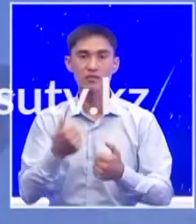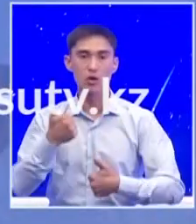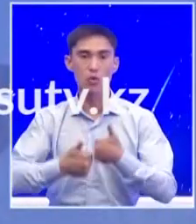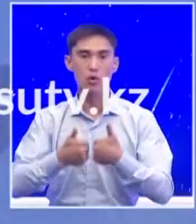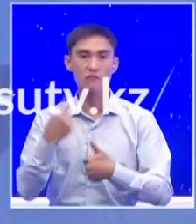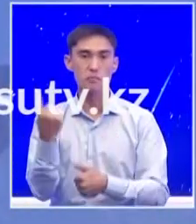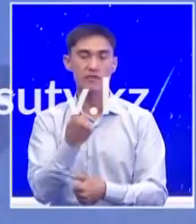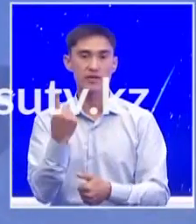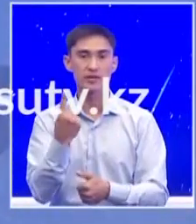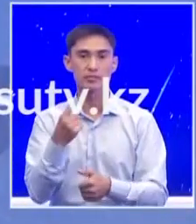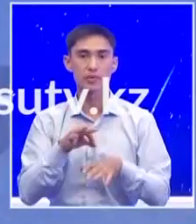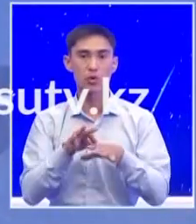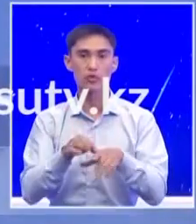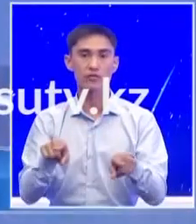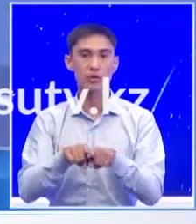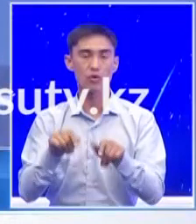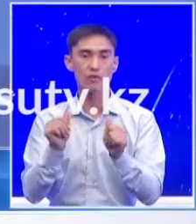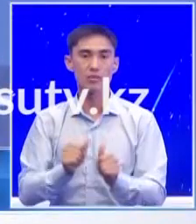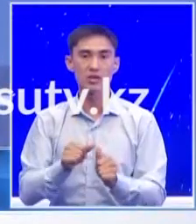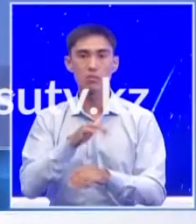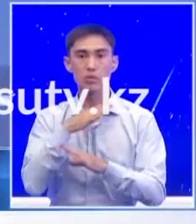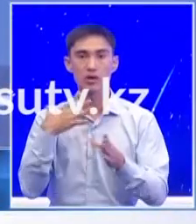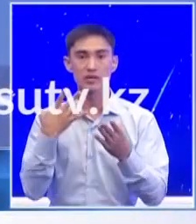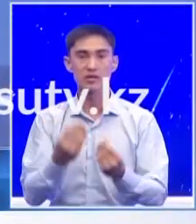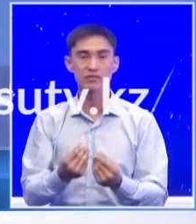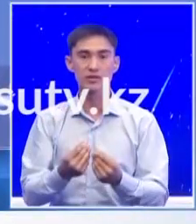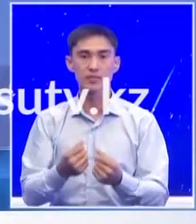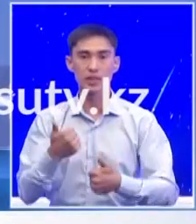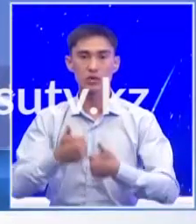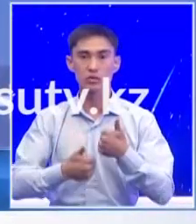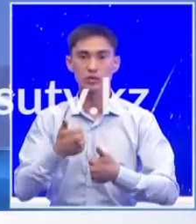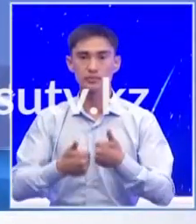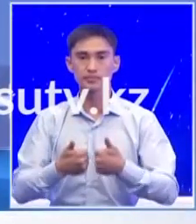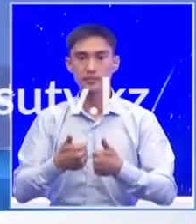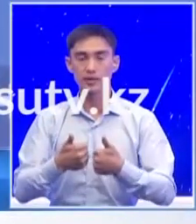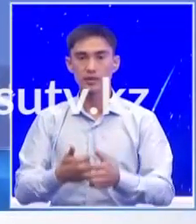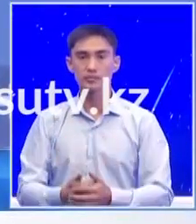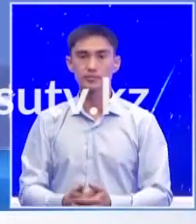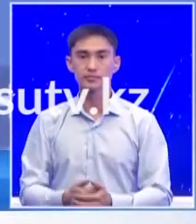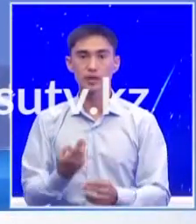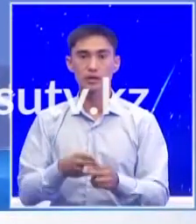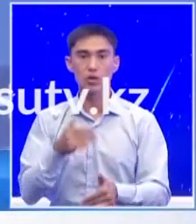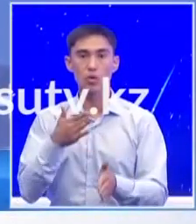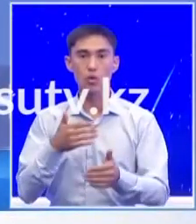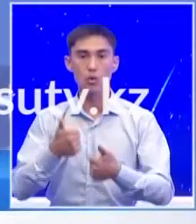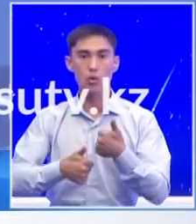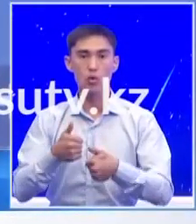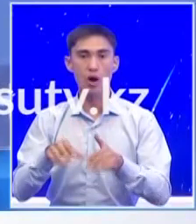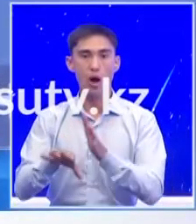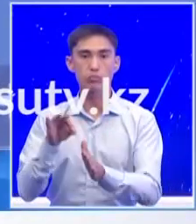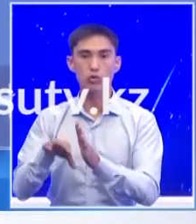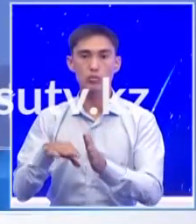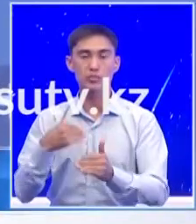впервые в таком формате, именно в многодневной гонке. Эта гонка является отбором